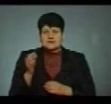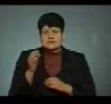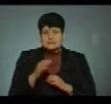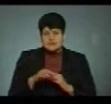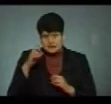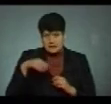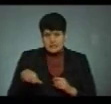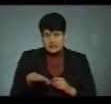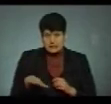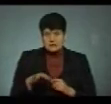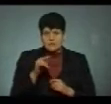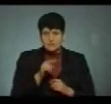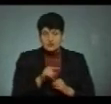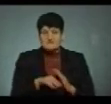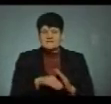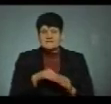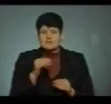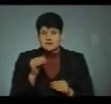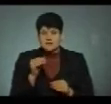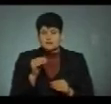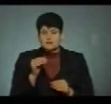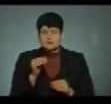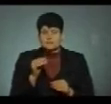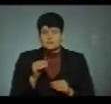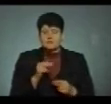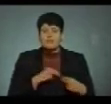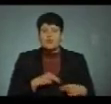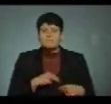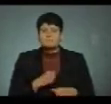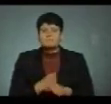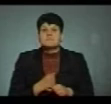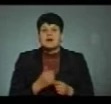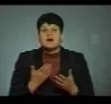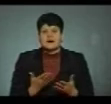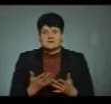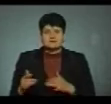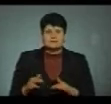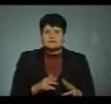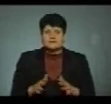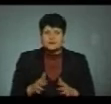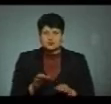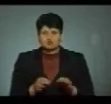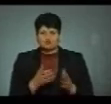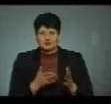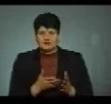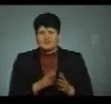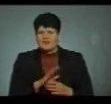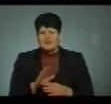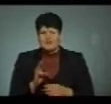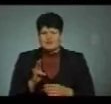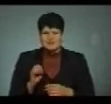західні країни, так вони вибирають по праці, по ділах судять, а не